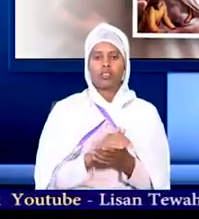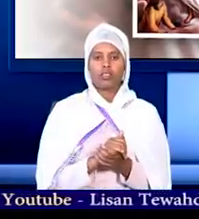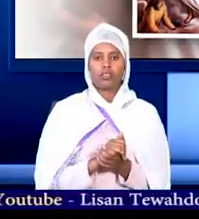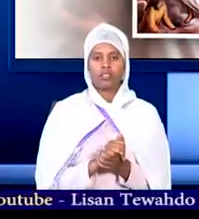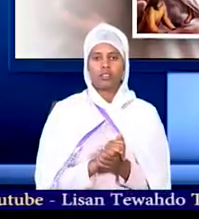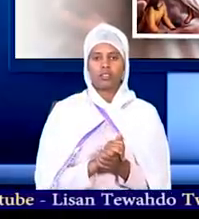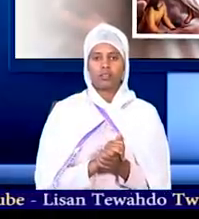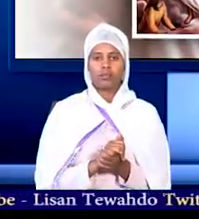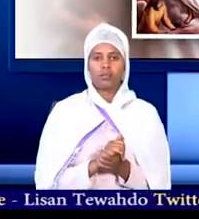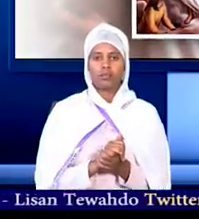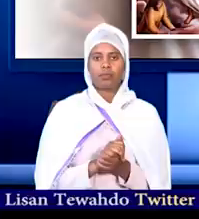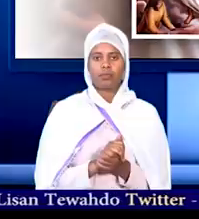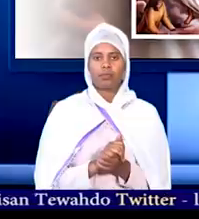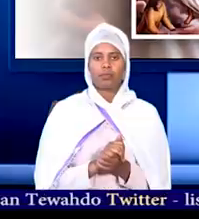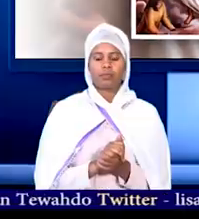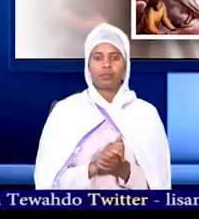ደቂ ሄዋን